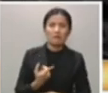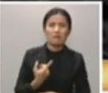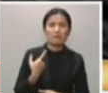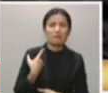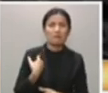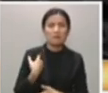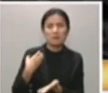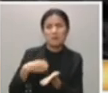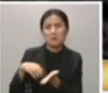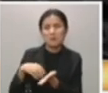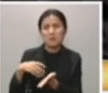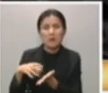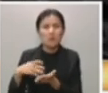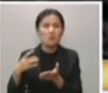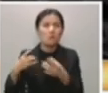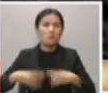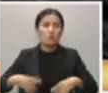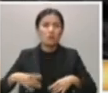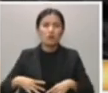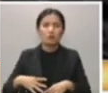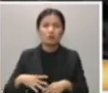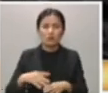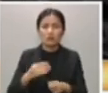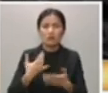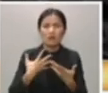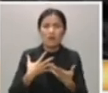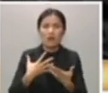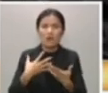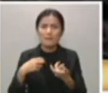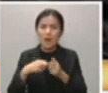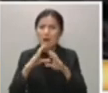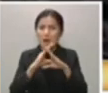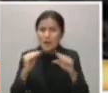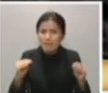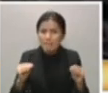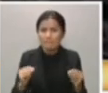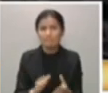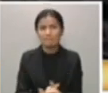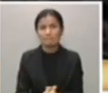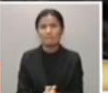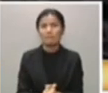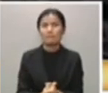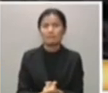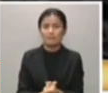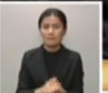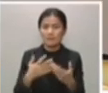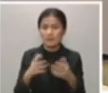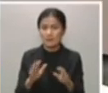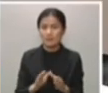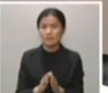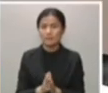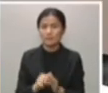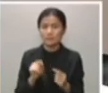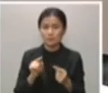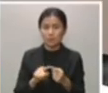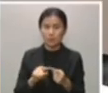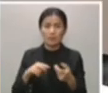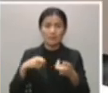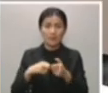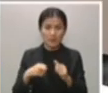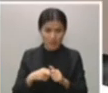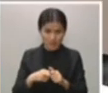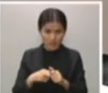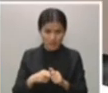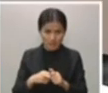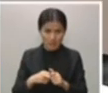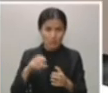ผิดที่เลวร้ายที่สุดท่านประธานที่เคารพครับคือการใช้คดีความเป็นเครื่